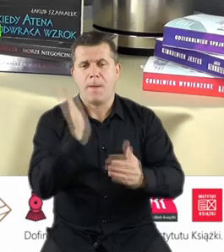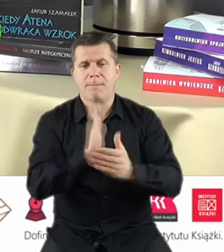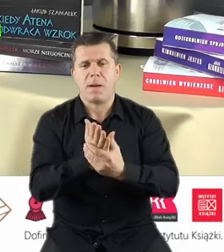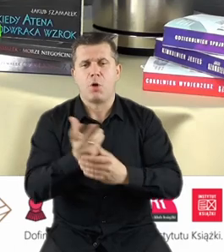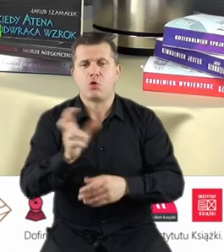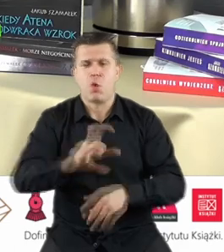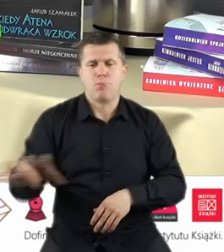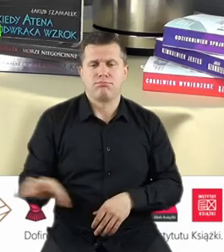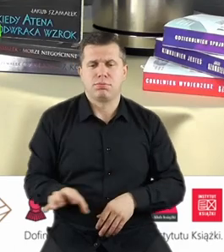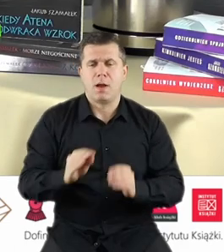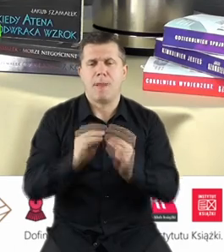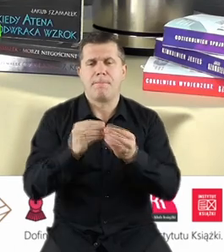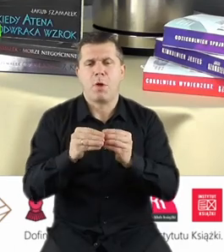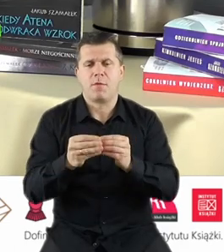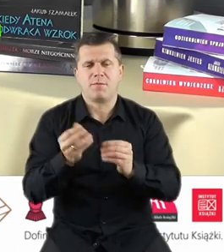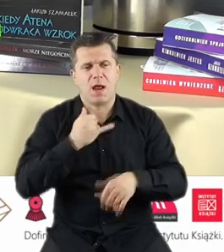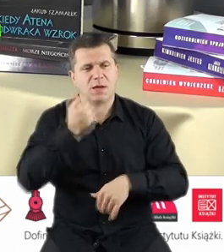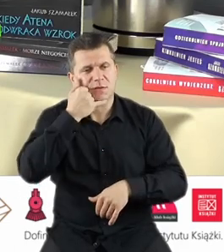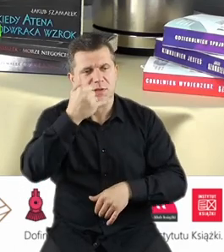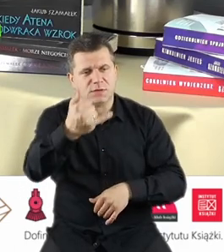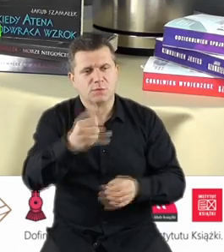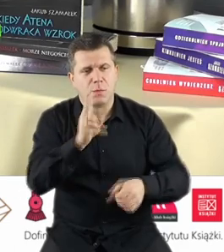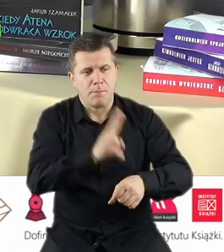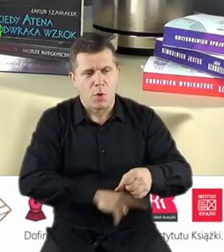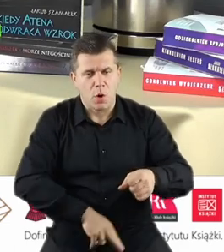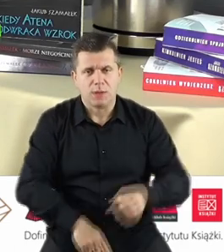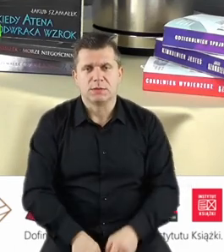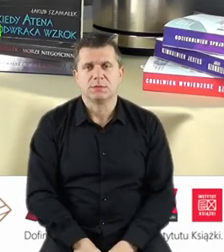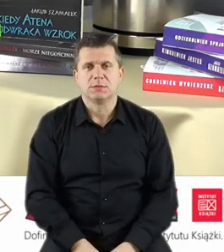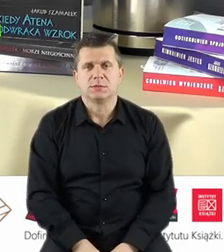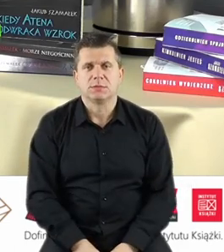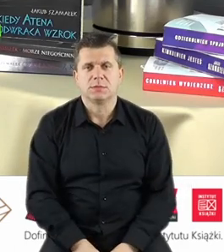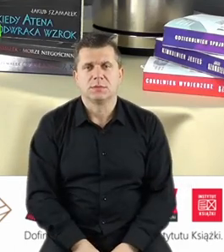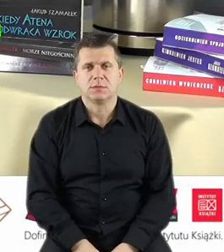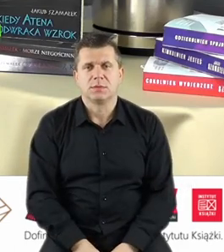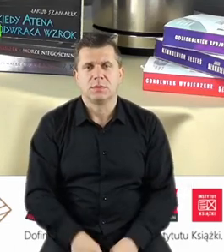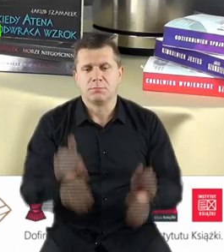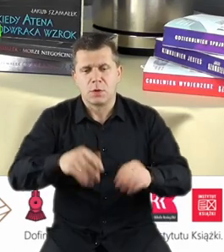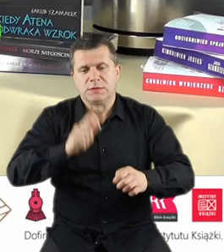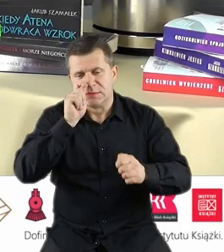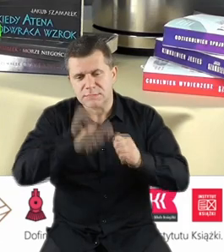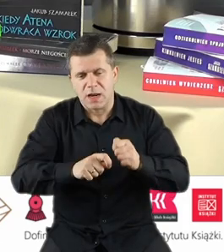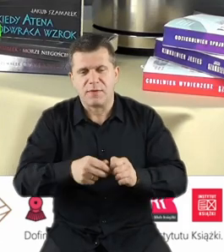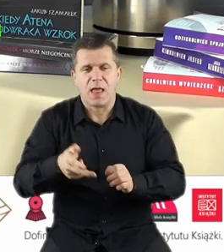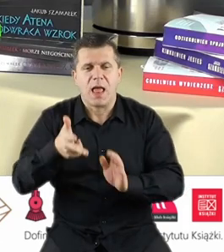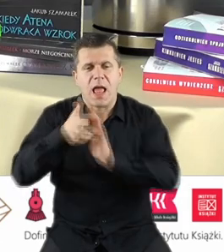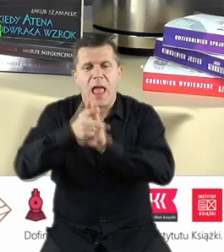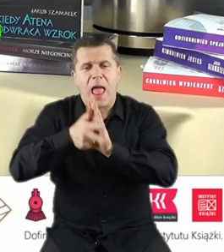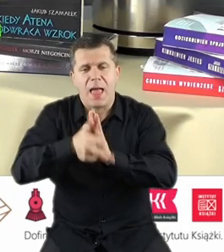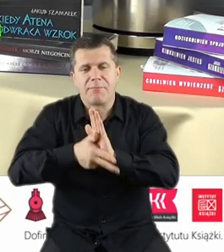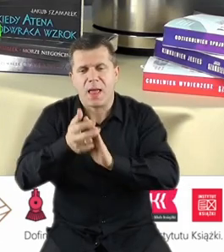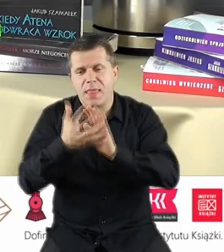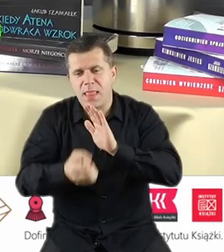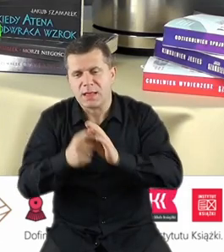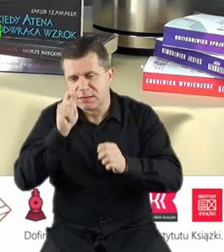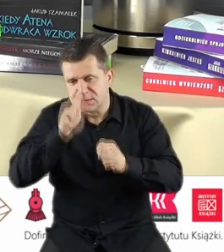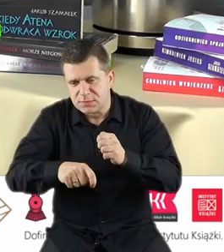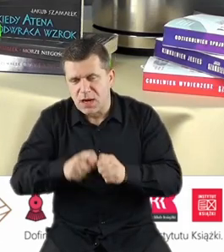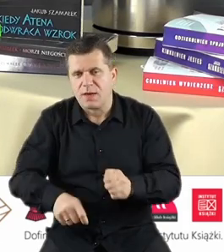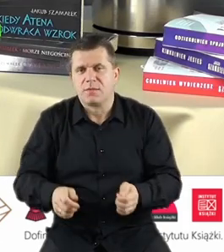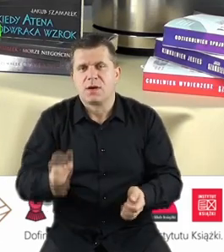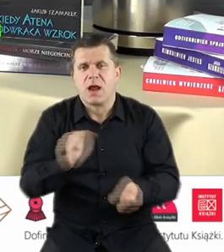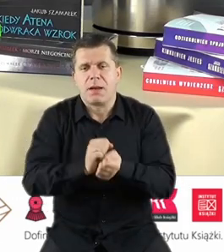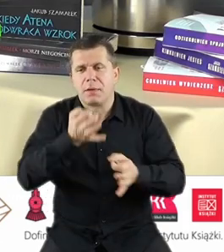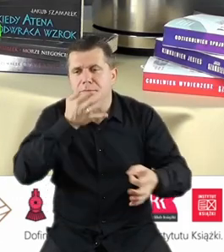i zadzwoniłbym na komendę, no to można było sprawdzić nagranie z kamer, można było jakieś tam powiedzmy